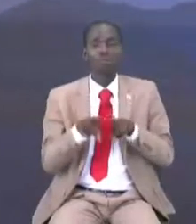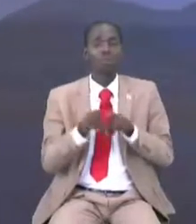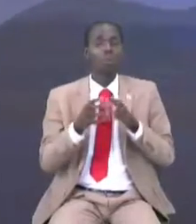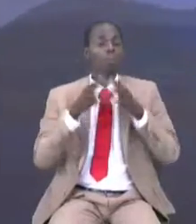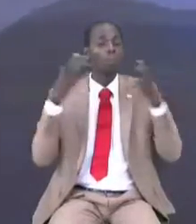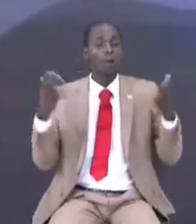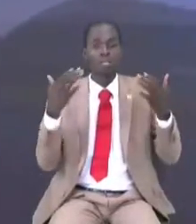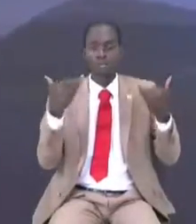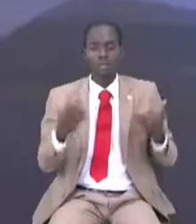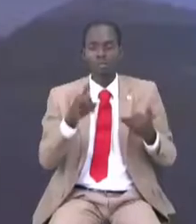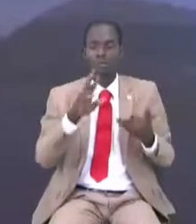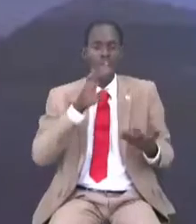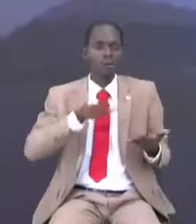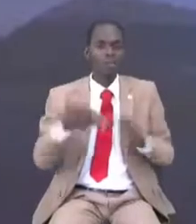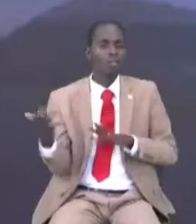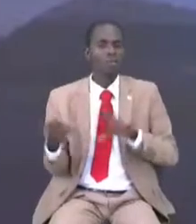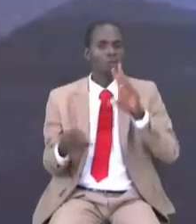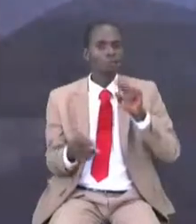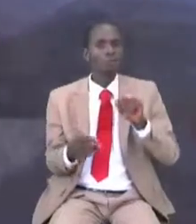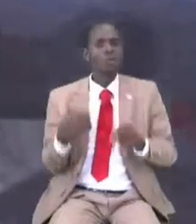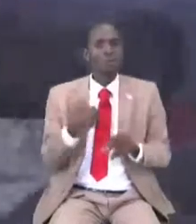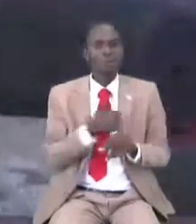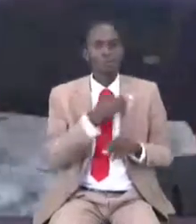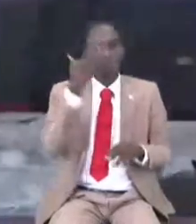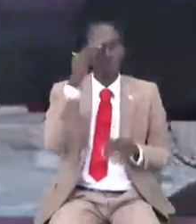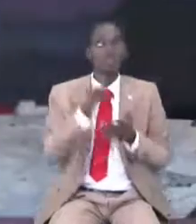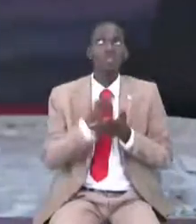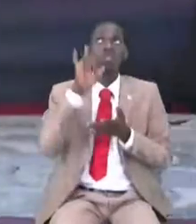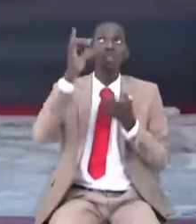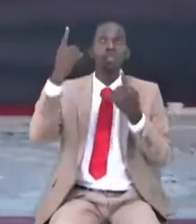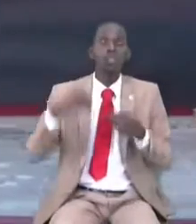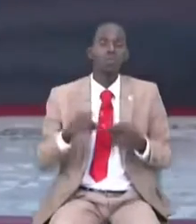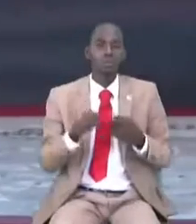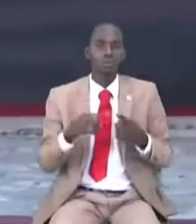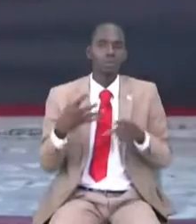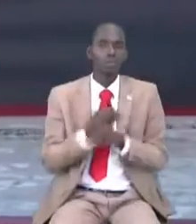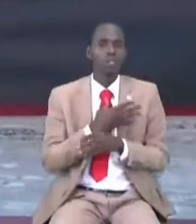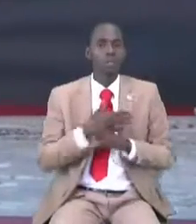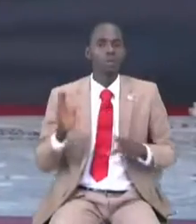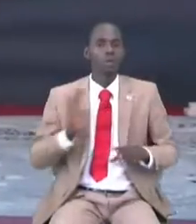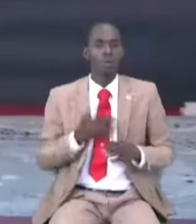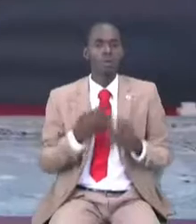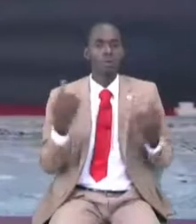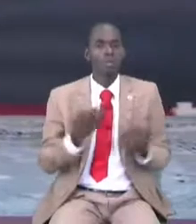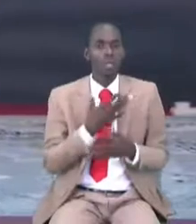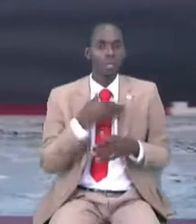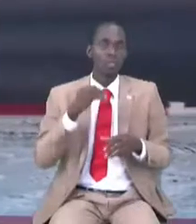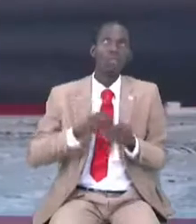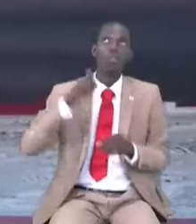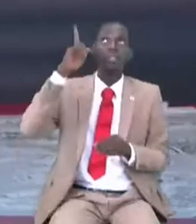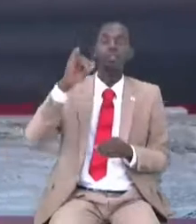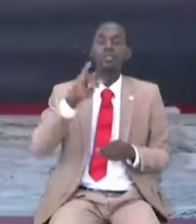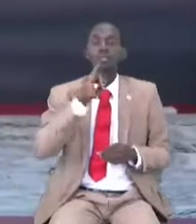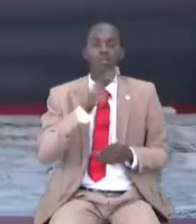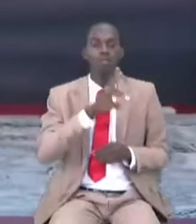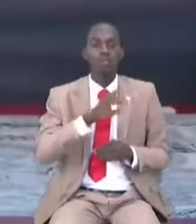les péchés. Et il n'y a point en lui de péché. Jean 3.